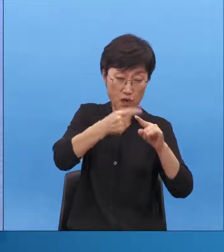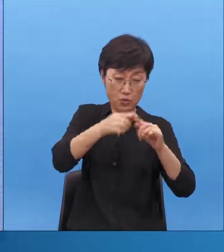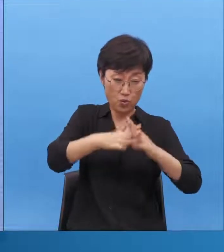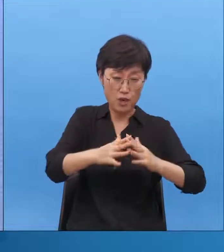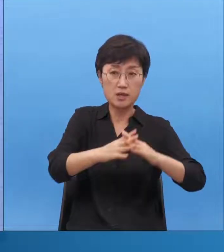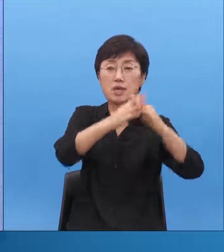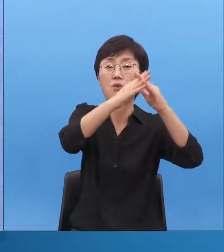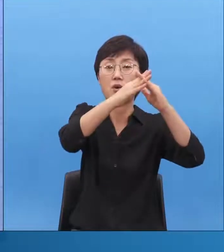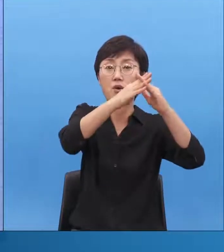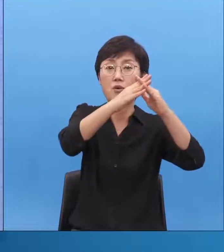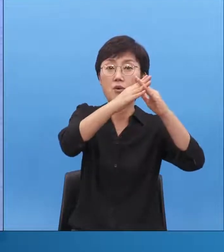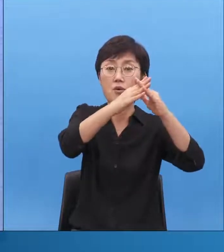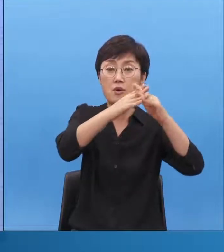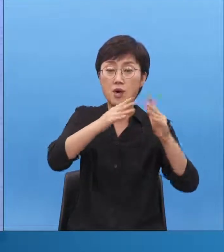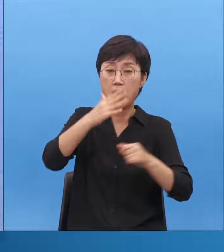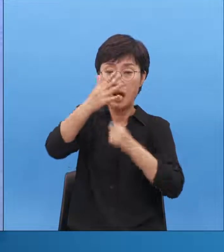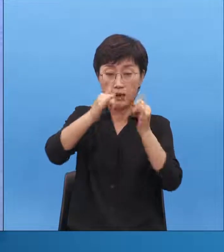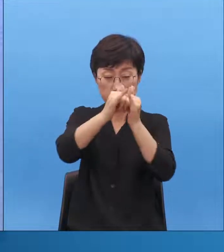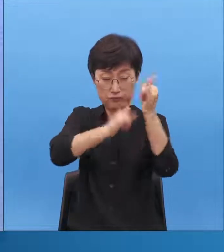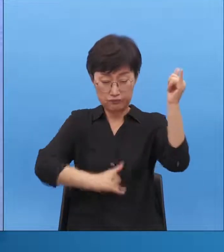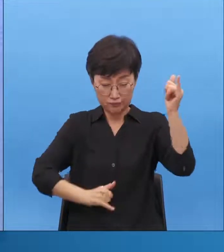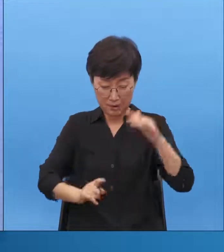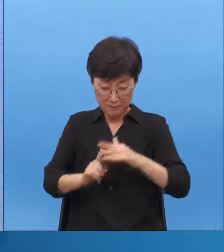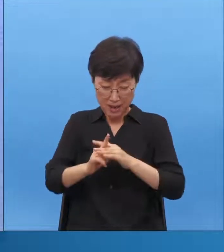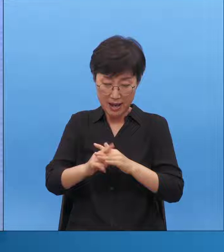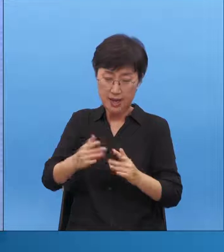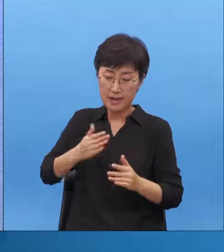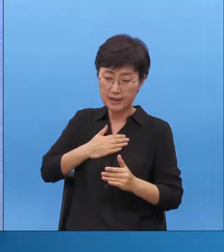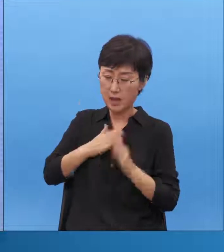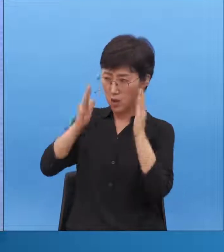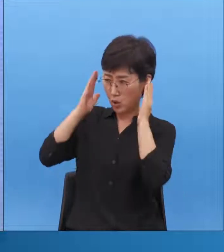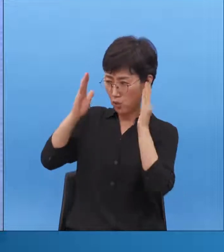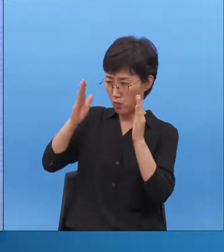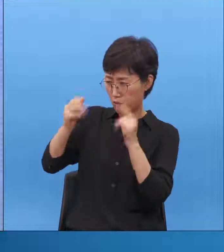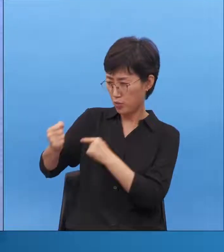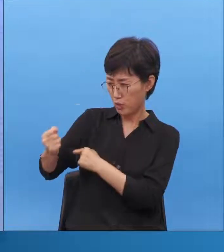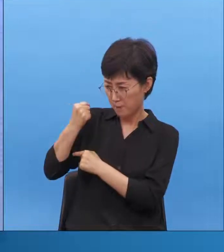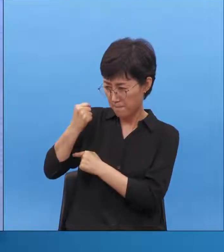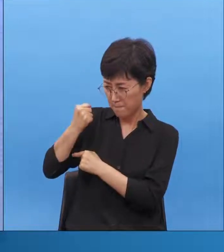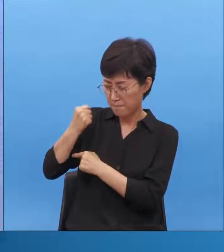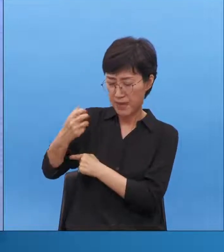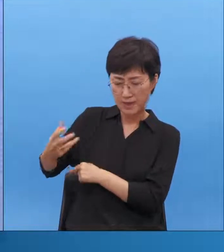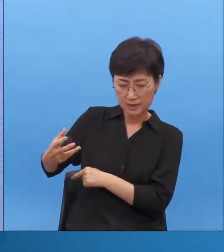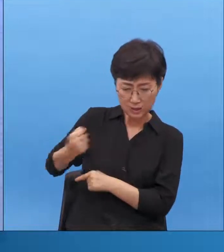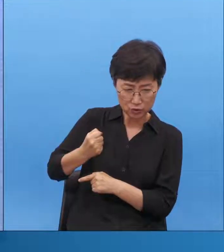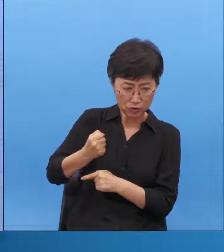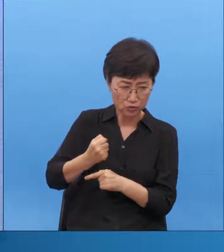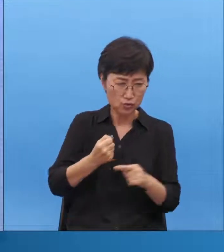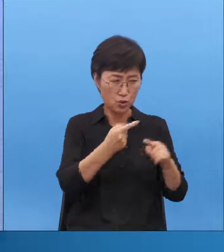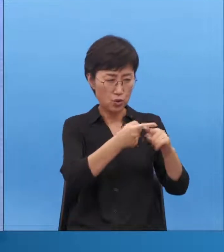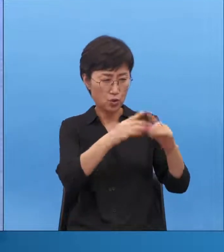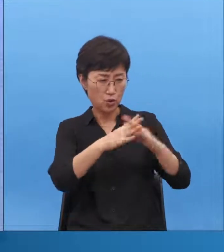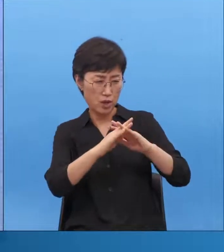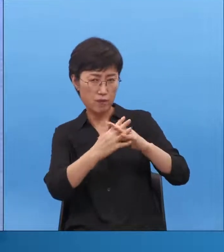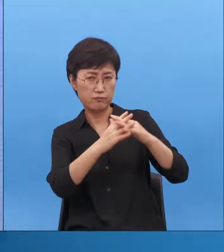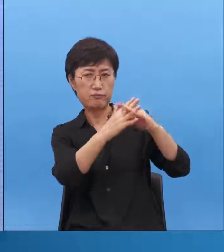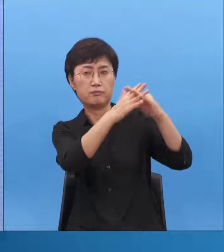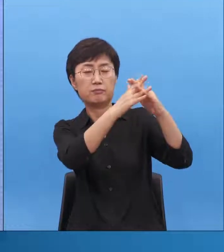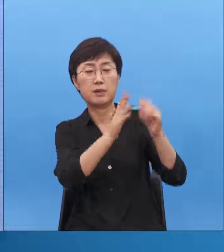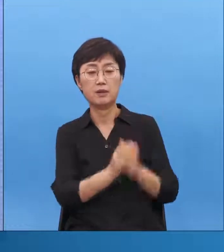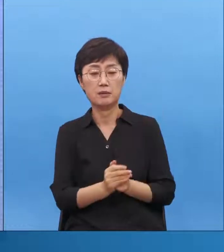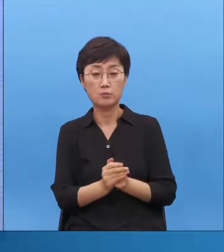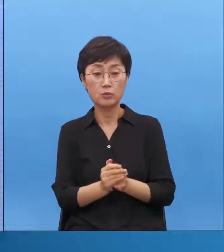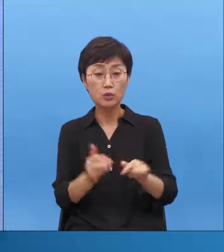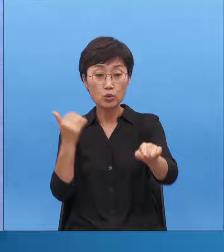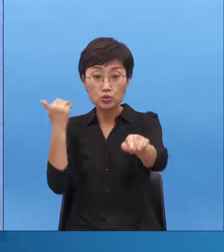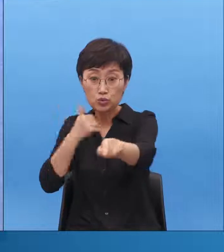내 학업을 작품으로 만들어라. God will give us this answer. So to make my academics into 어떻게 a masterpiece that 만듭니까? never existed 아무도 before. 안 해요. 노바디로 가. How are